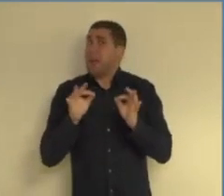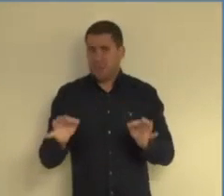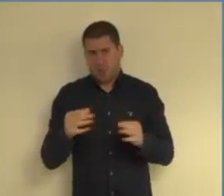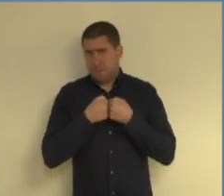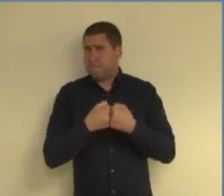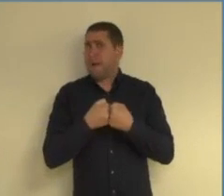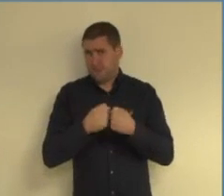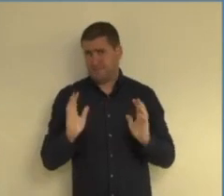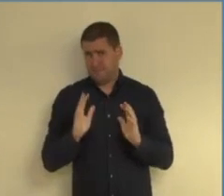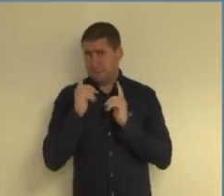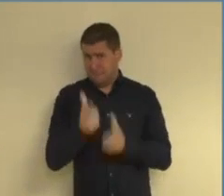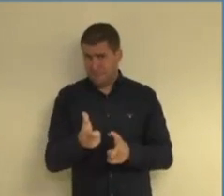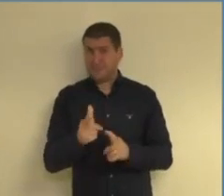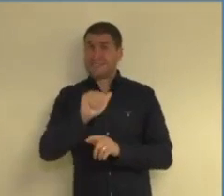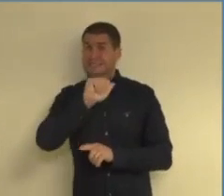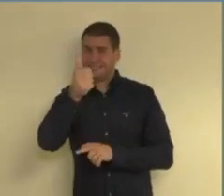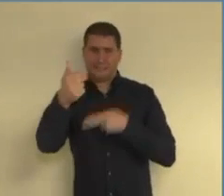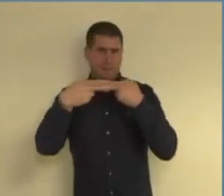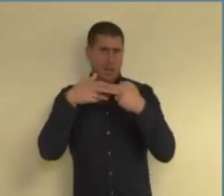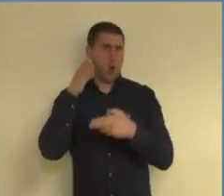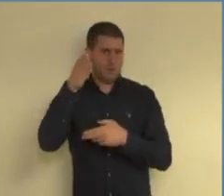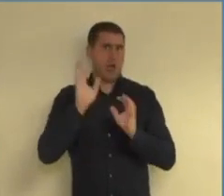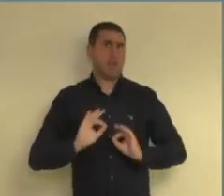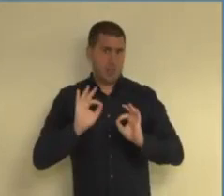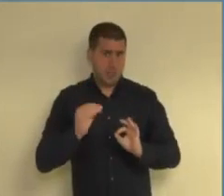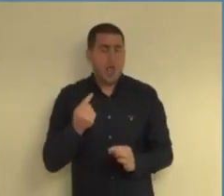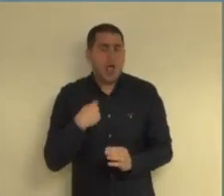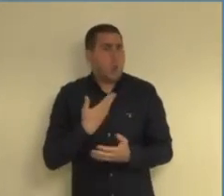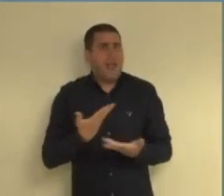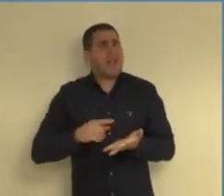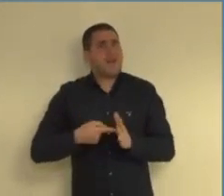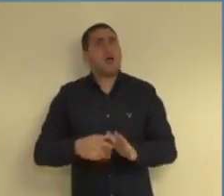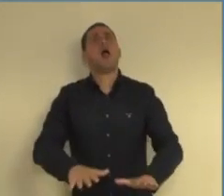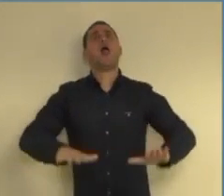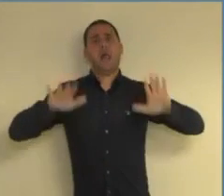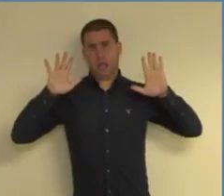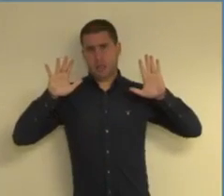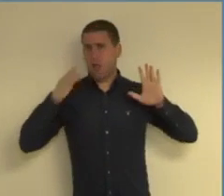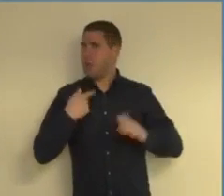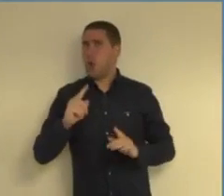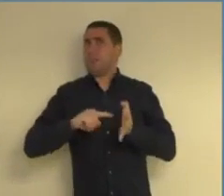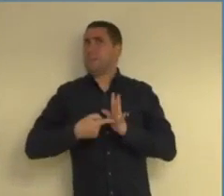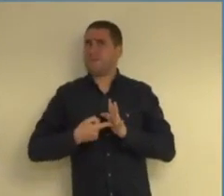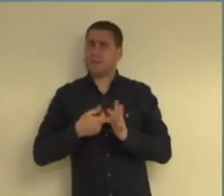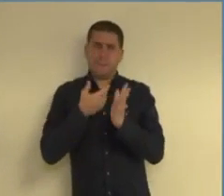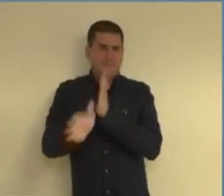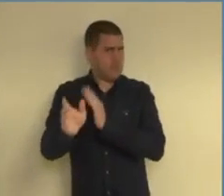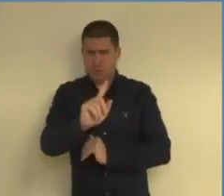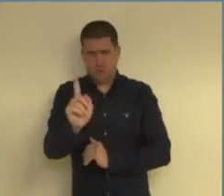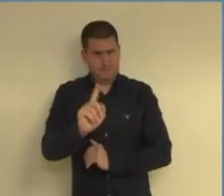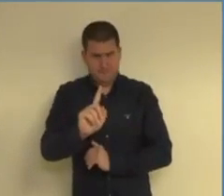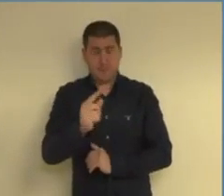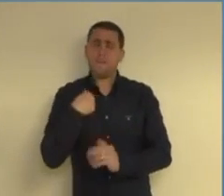המערכה, הסיוד לפנינו. אין לנו שום כוונה להרים ידיים, אין לנו שום כוונה לוותר.